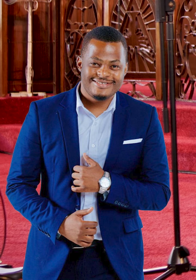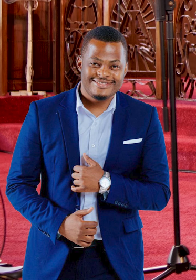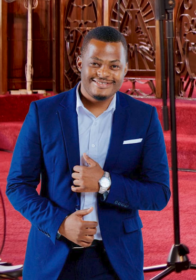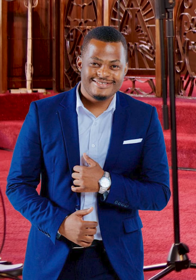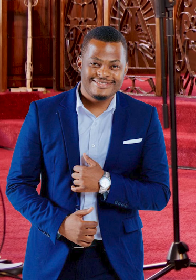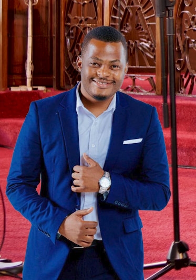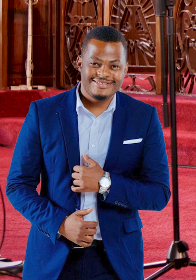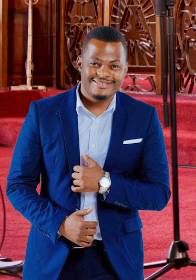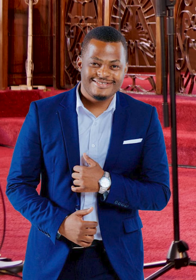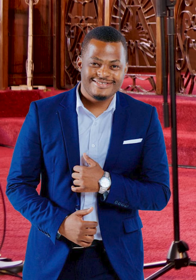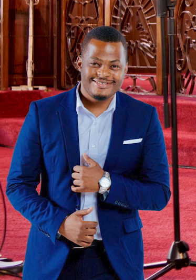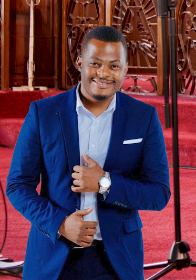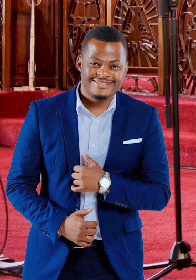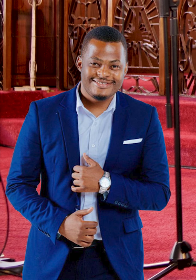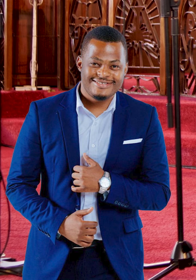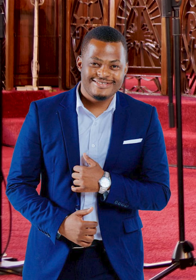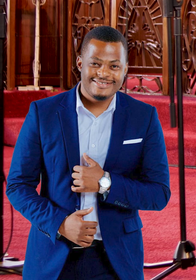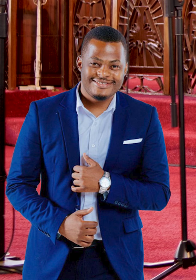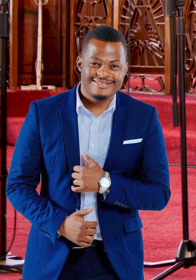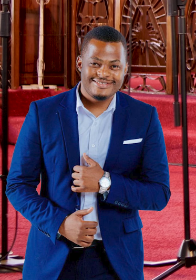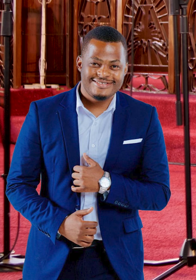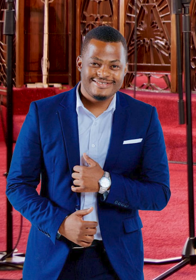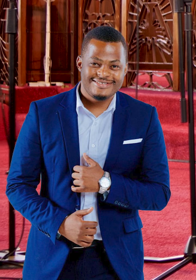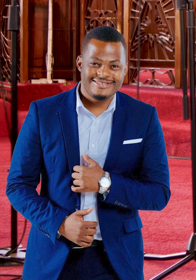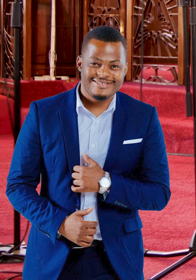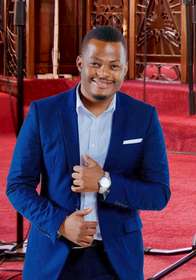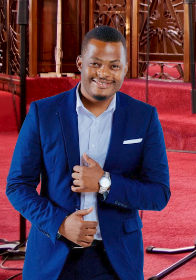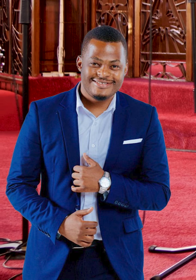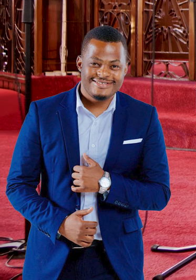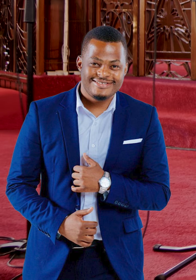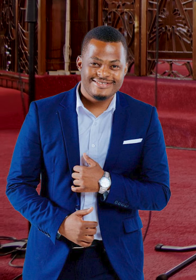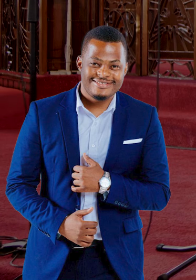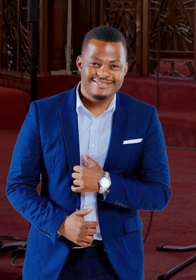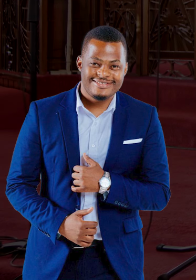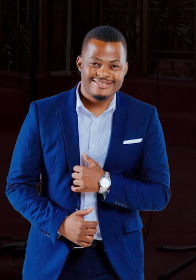Asanteni na Bwana Mtoa na Bwana Mtama, jina lake lihimidiwe. Asante.